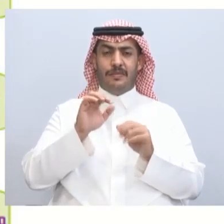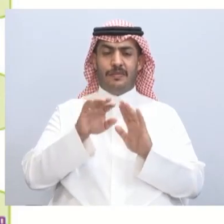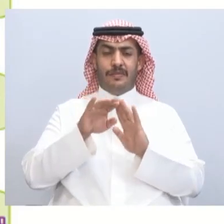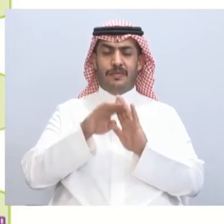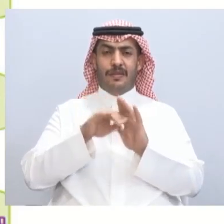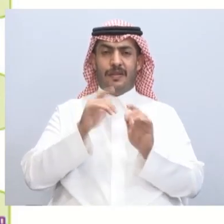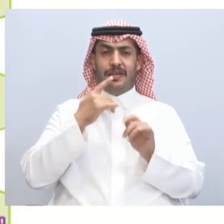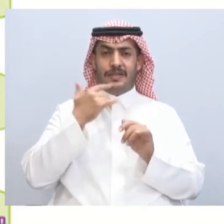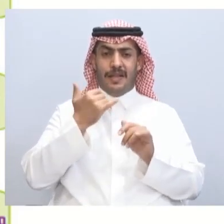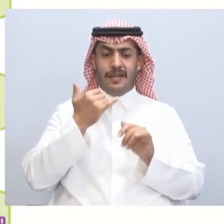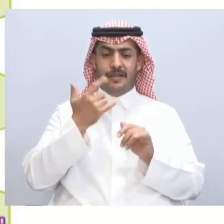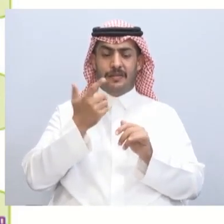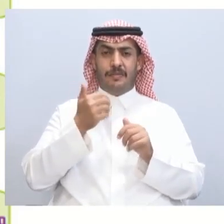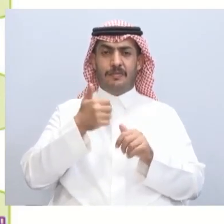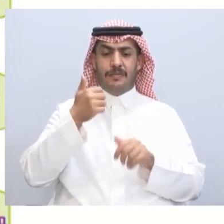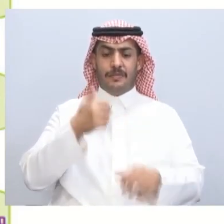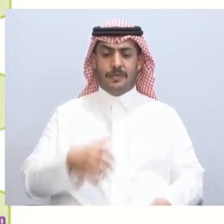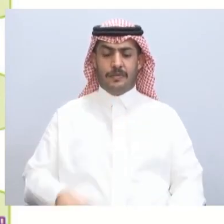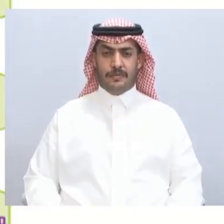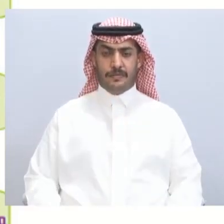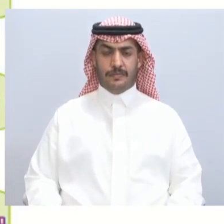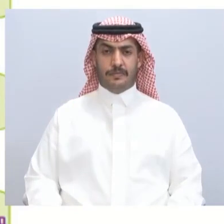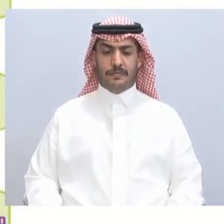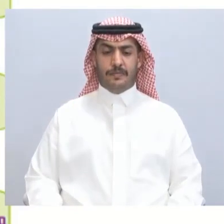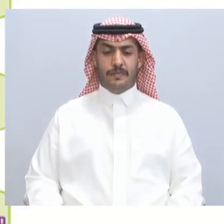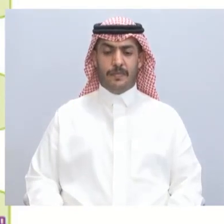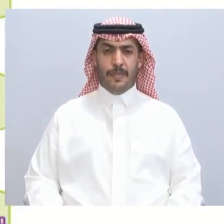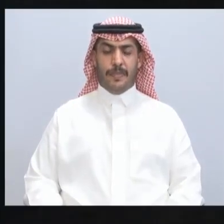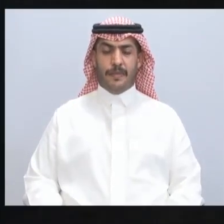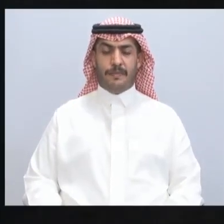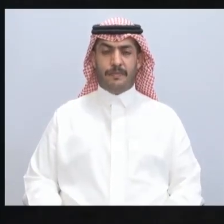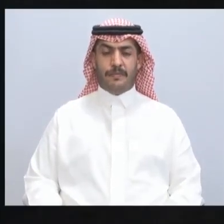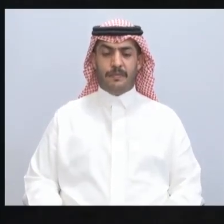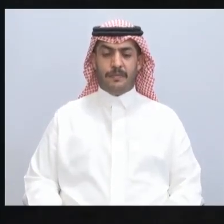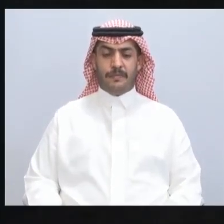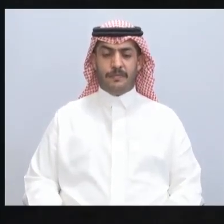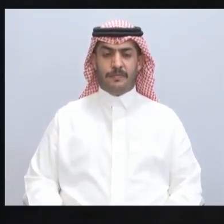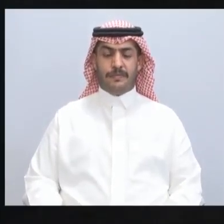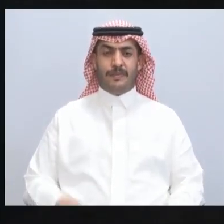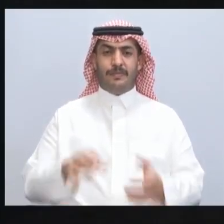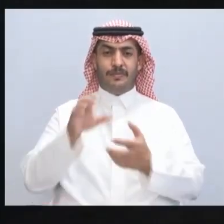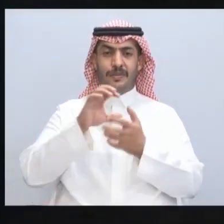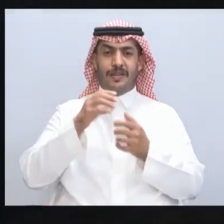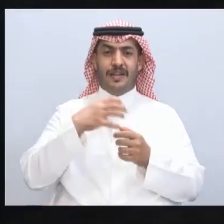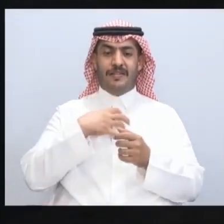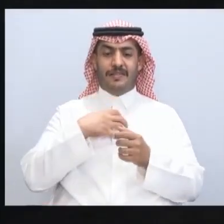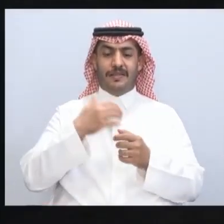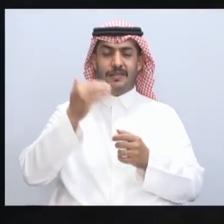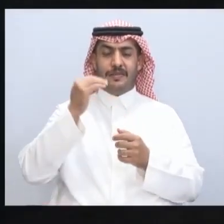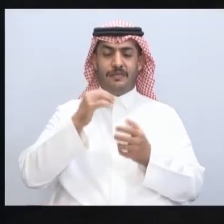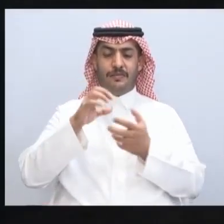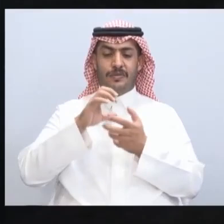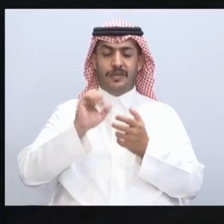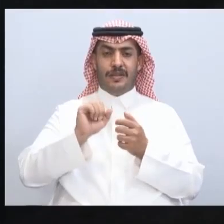في الظروف العاديه مقبوله تعرفنا على المشكلات النفسيه ننتقل الى